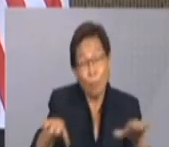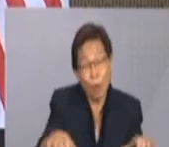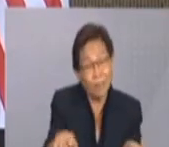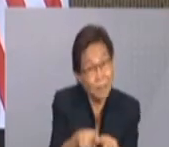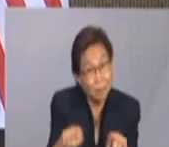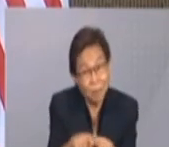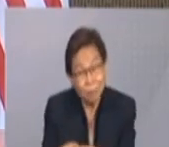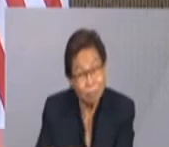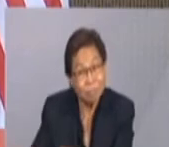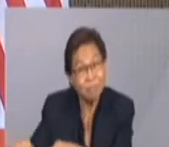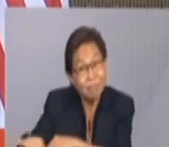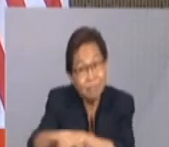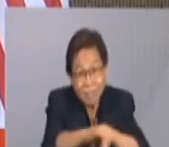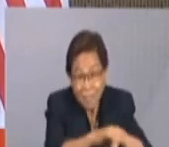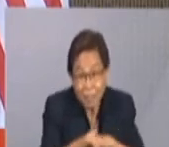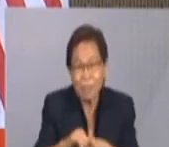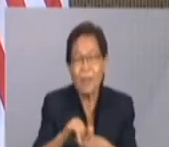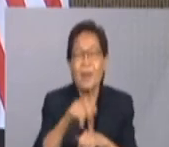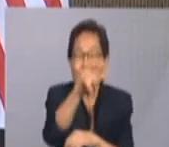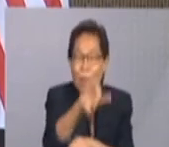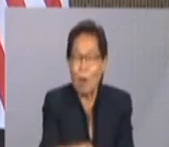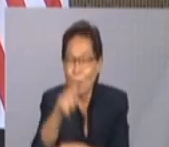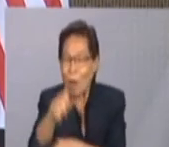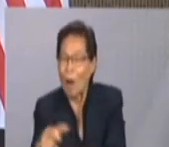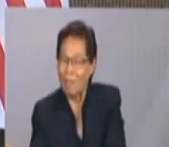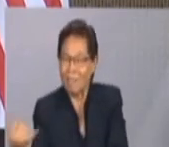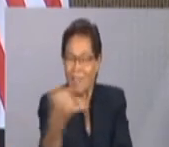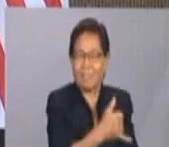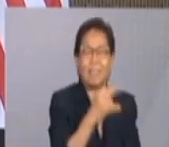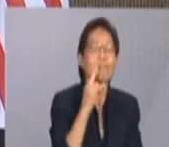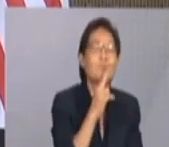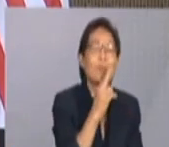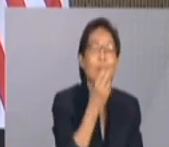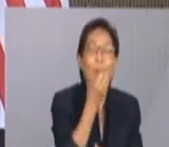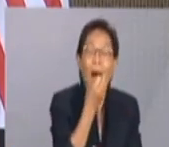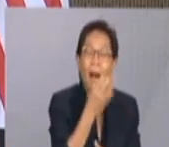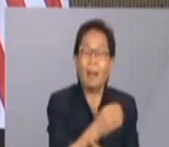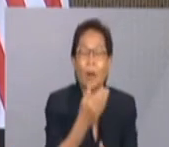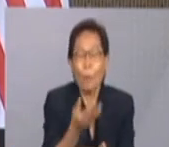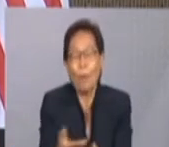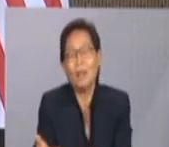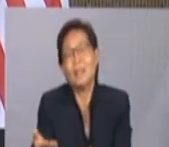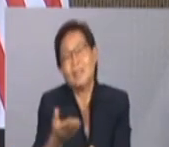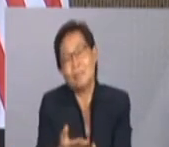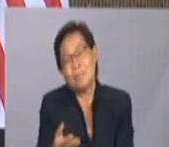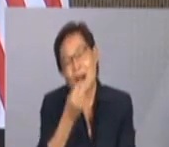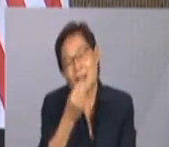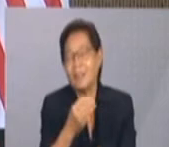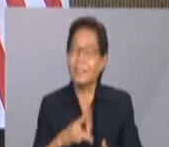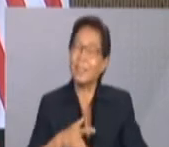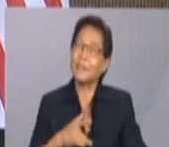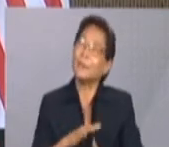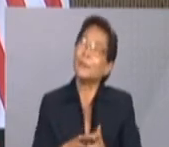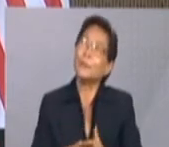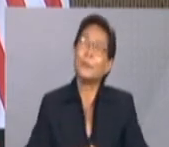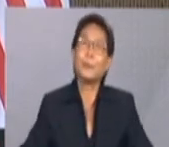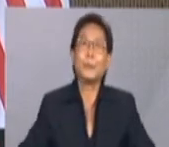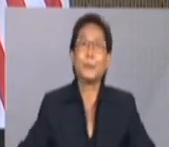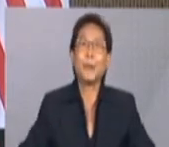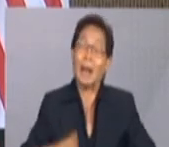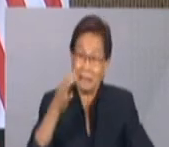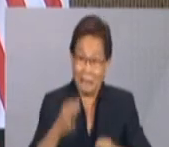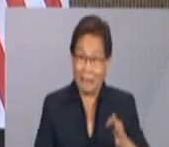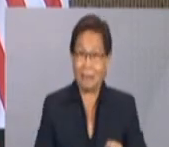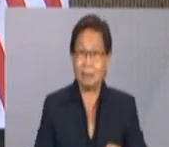pelanggan-pelanggan boleh datang makan Des filles Torrent atau beli makanan dengan rasa Slamet Hai jika